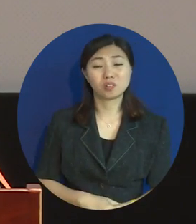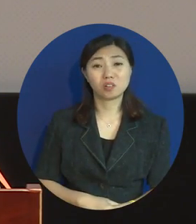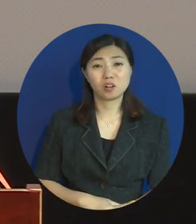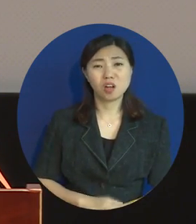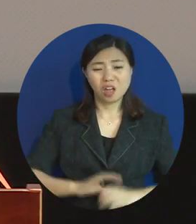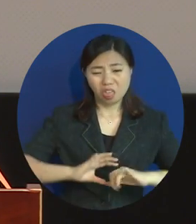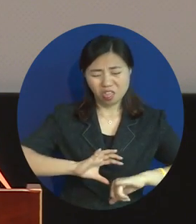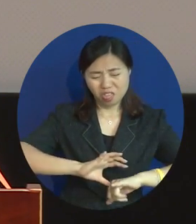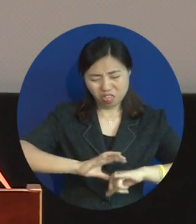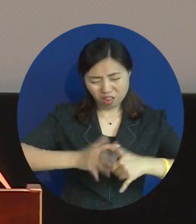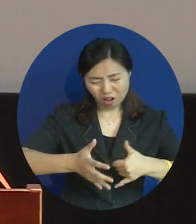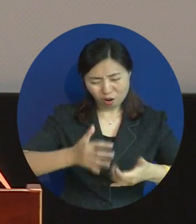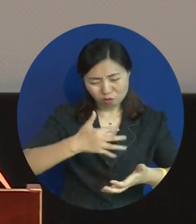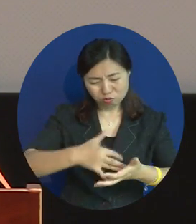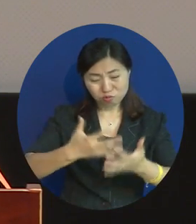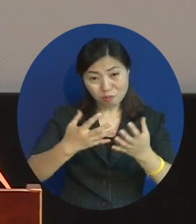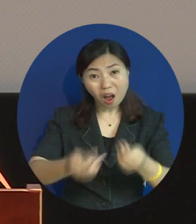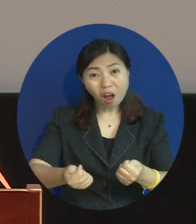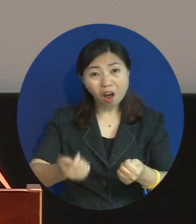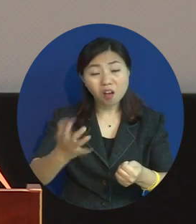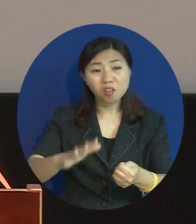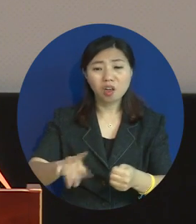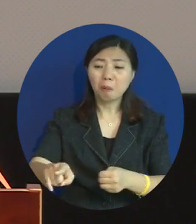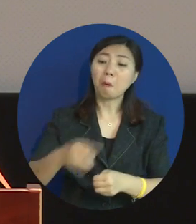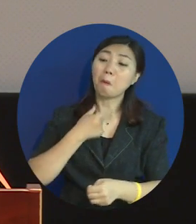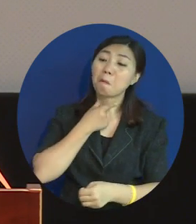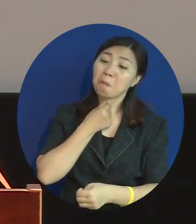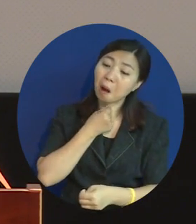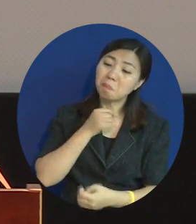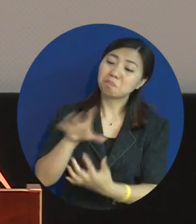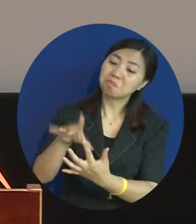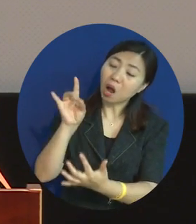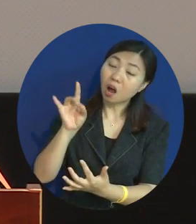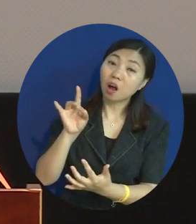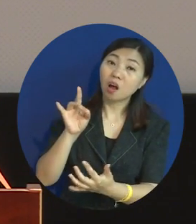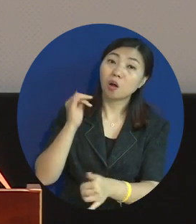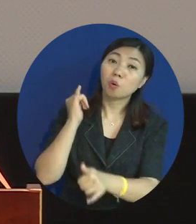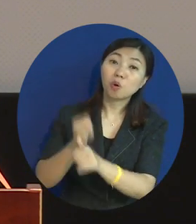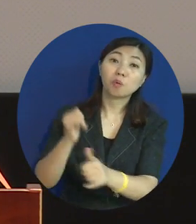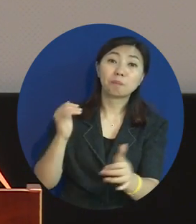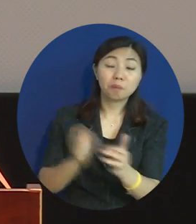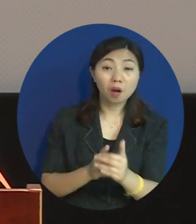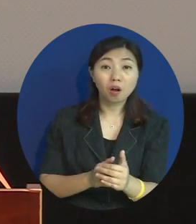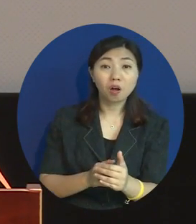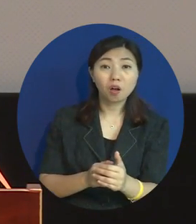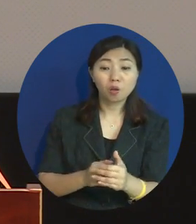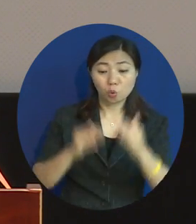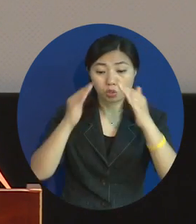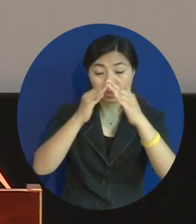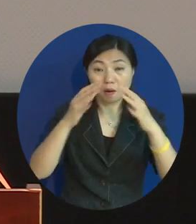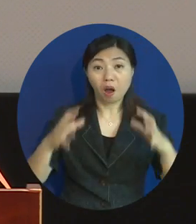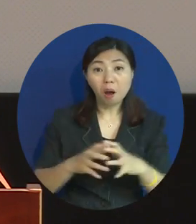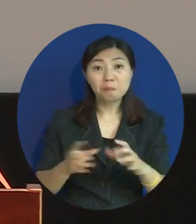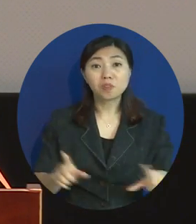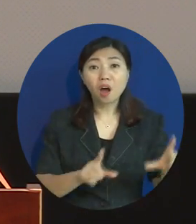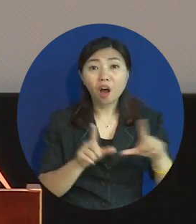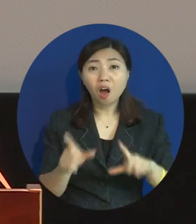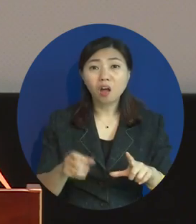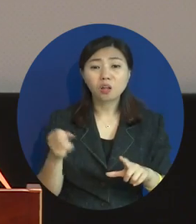이 세상 많은 사람 중에 지 마음에 든다고 골려가 만났잖아, 그지? 네. 거기다가 또한 집에